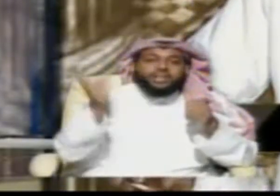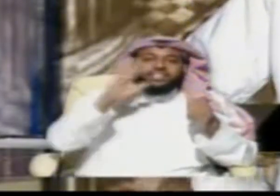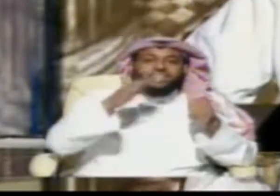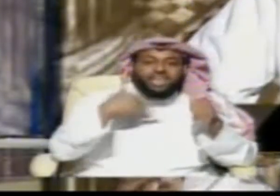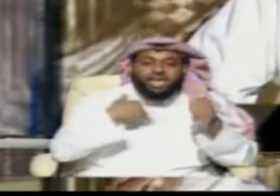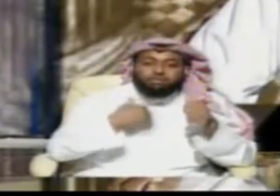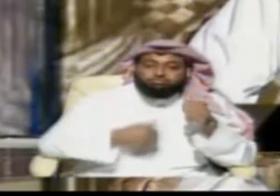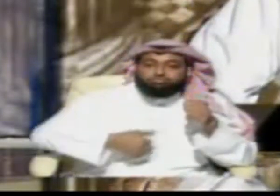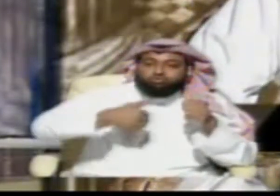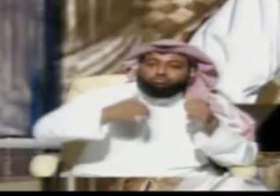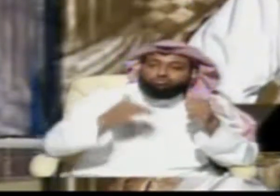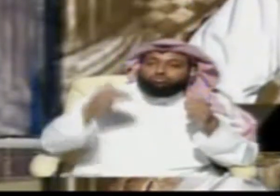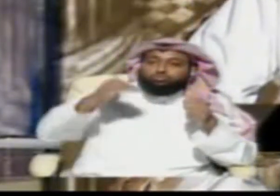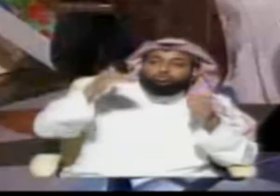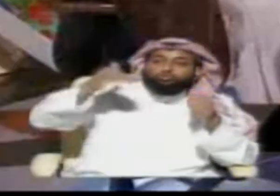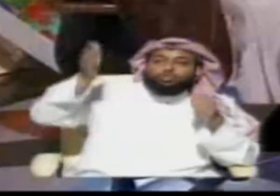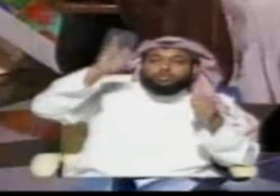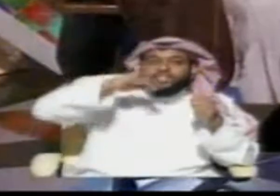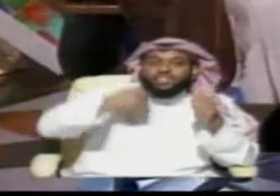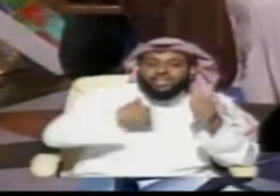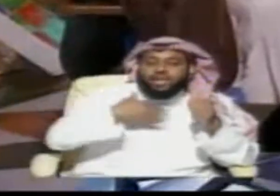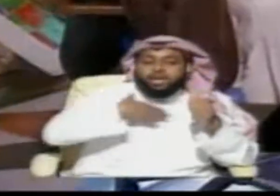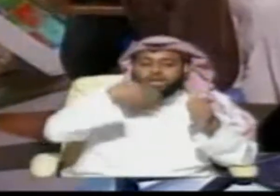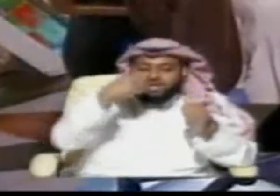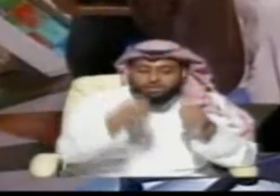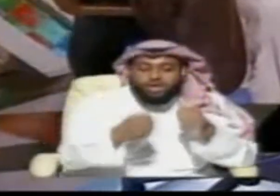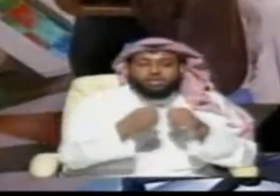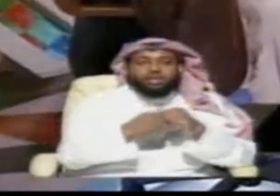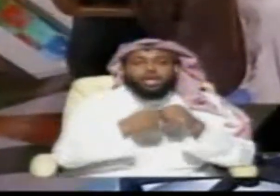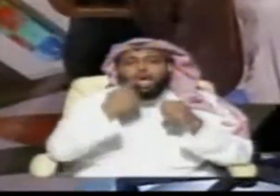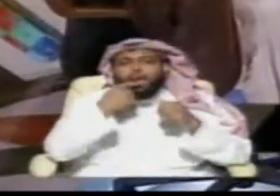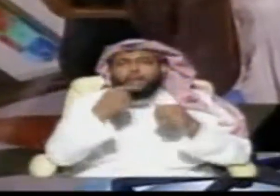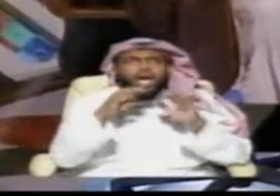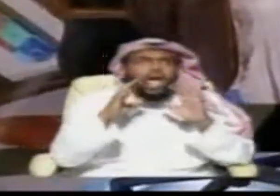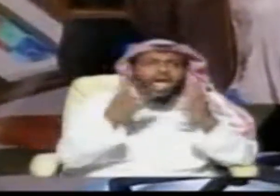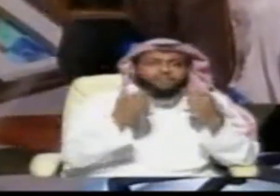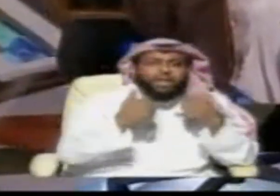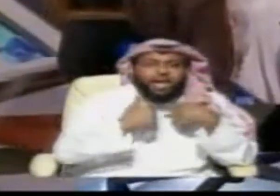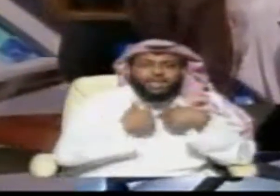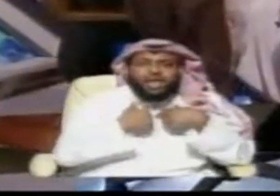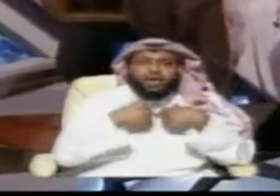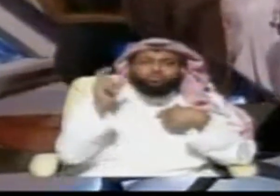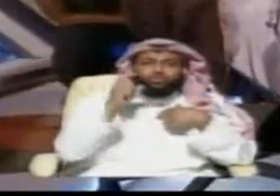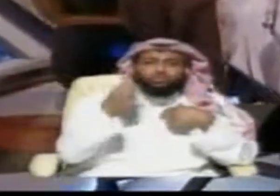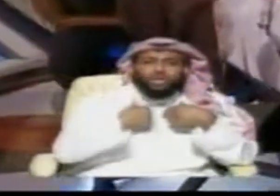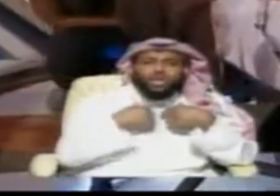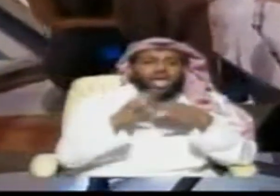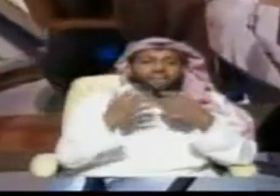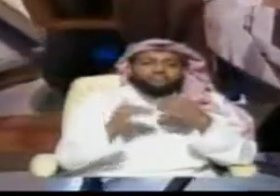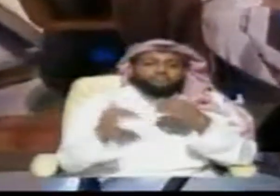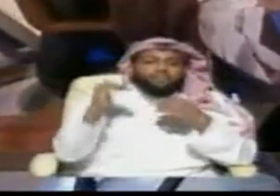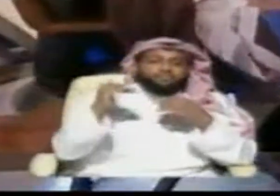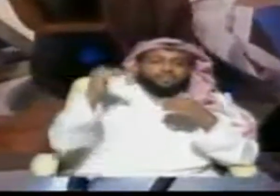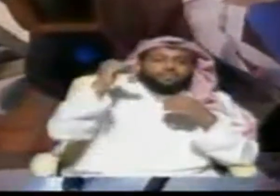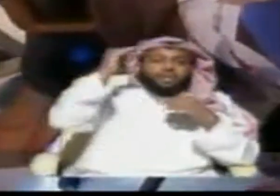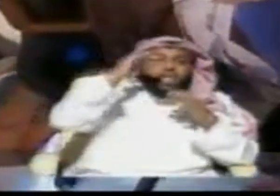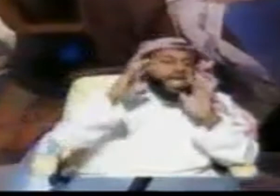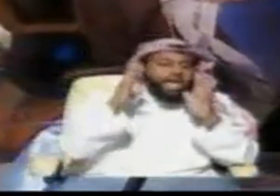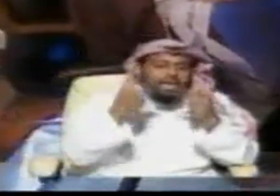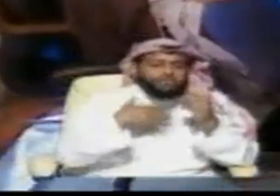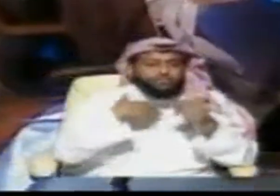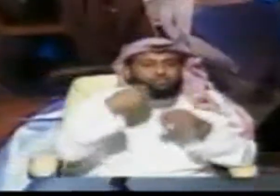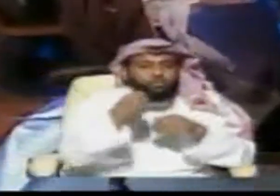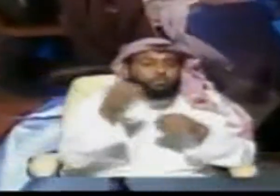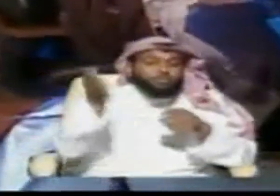ذلك وكيف يرتقي المسلم إلى درجات الإيمان. تسمعين إجابة. شكرا لك، بارك الله فيك يا أختي. أم عبد الله معي،